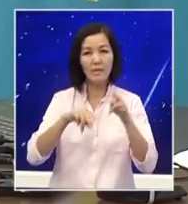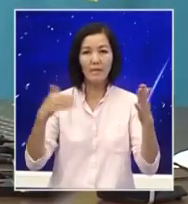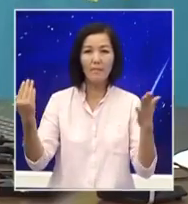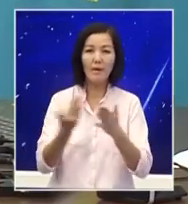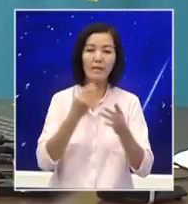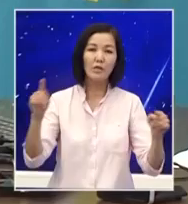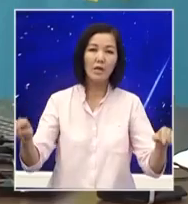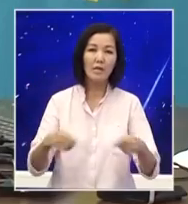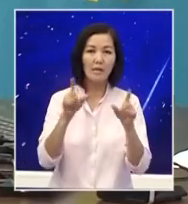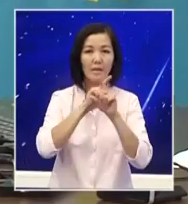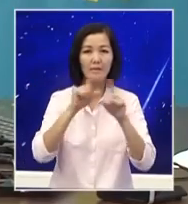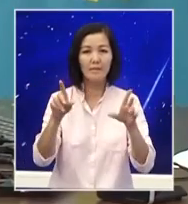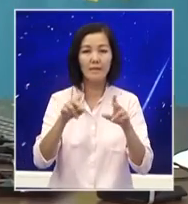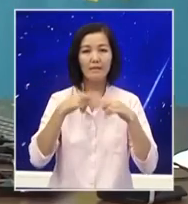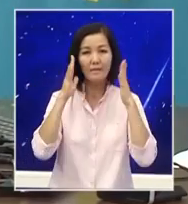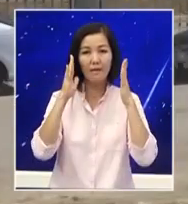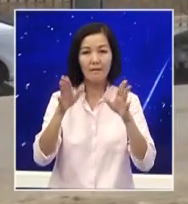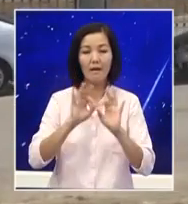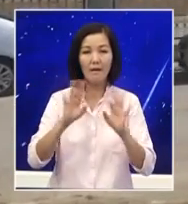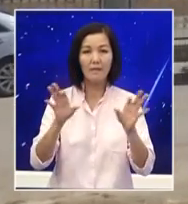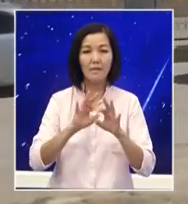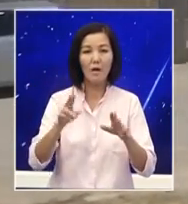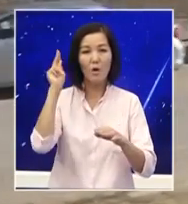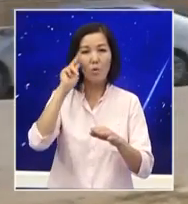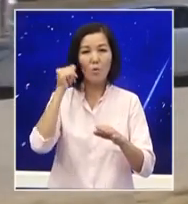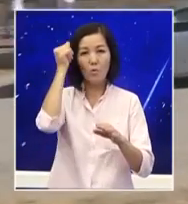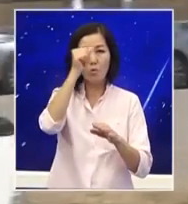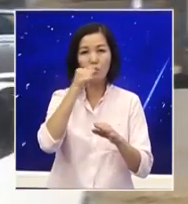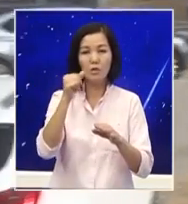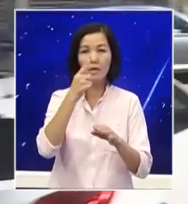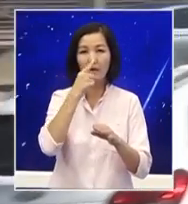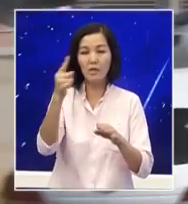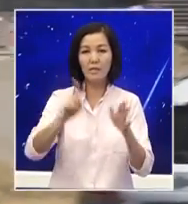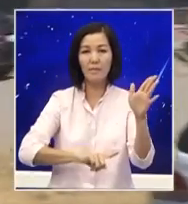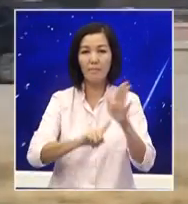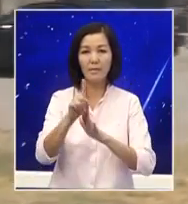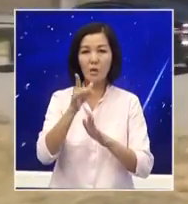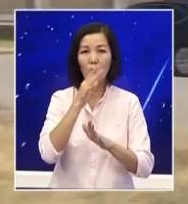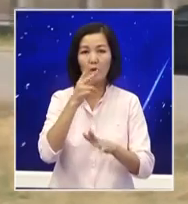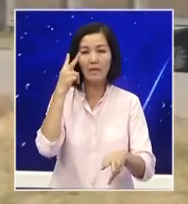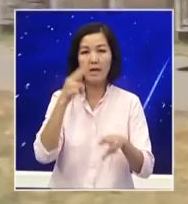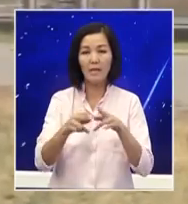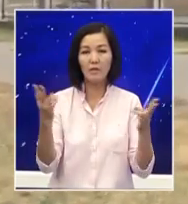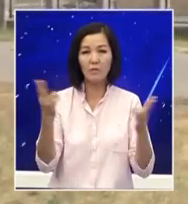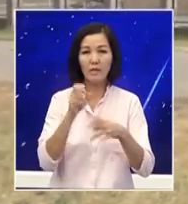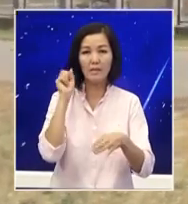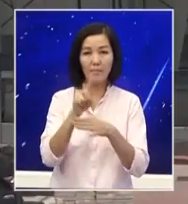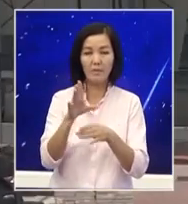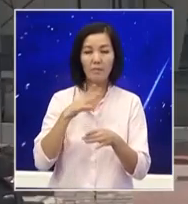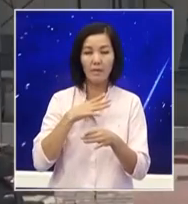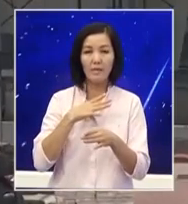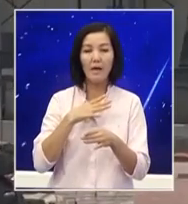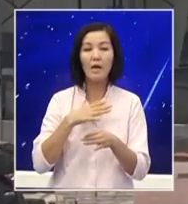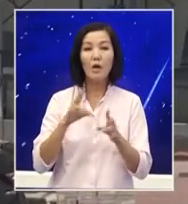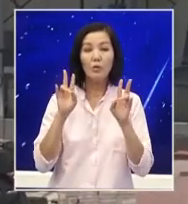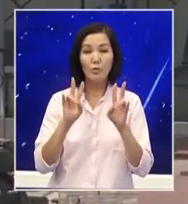жаңғыртылып жатқан нысандар жайында назардан тыс қалдырмады. Оқу жылы қашықтықтан басталса да, уақытылы жұмысты аяқтауға тапсырма берді.